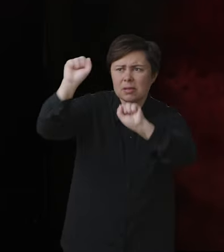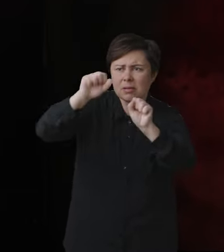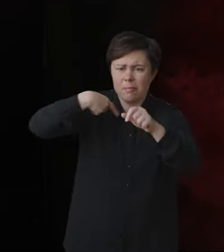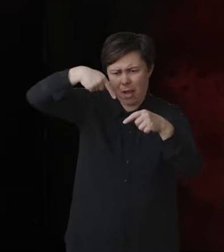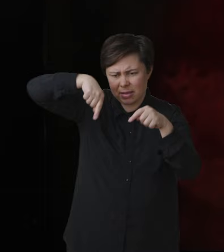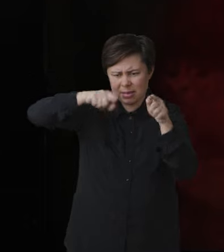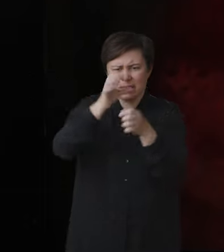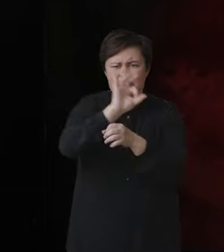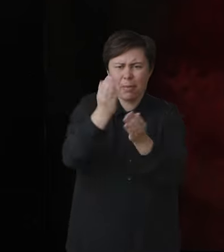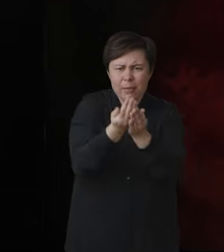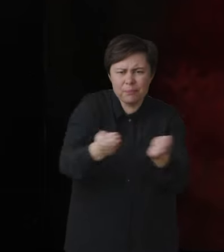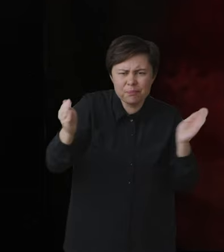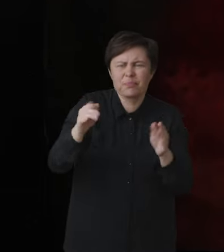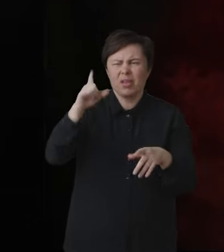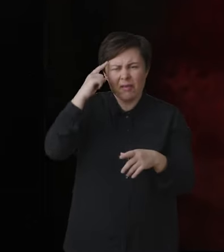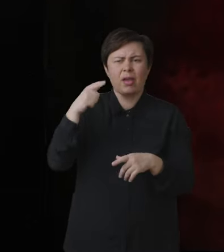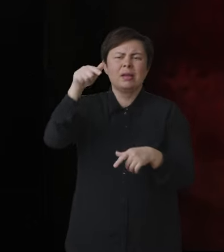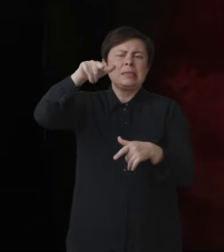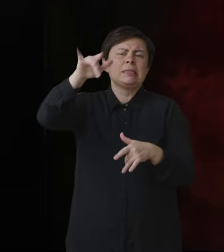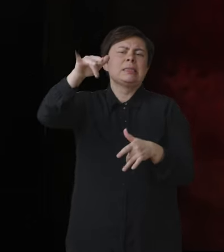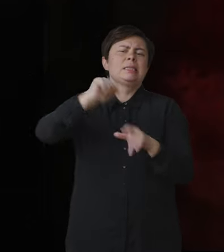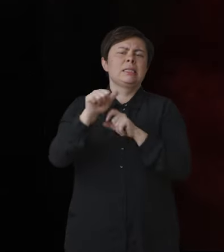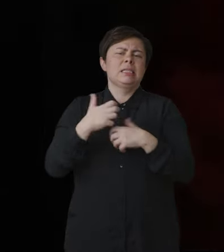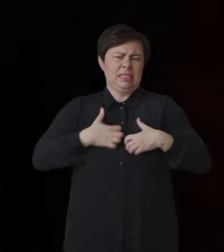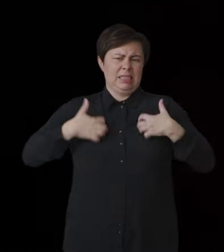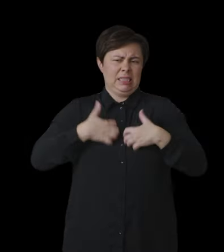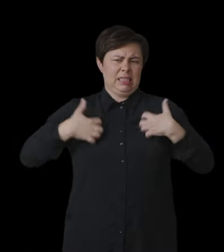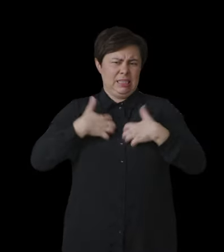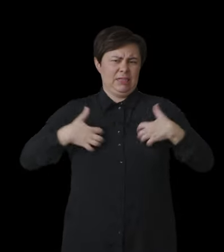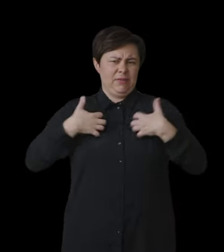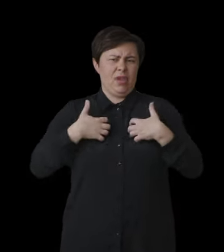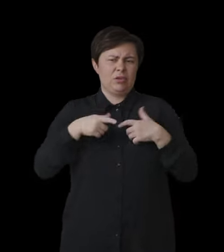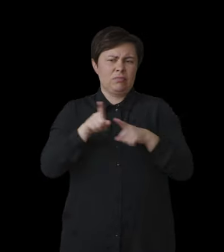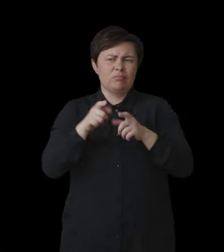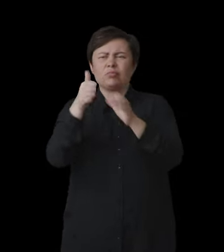kanały, bo to zwierzęta przewozili tego, to oni tam gnój wysypywali.